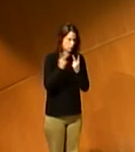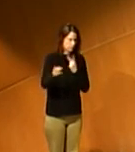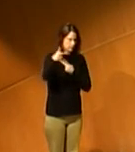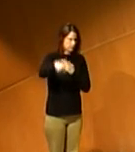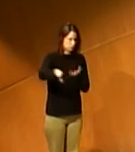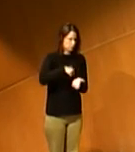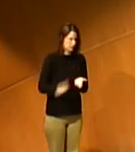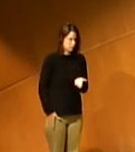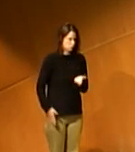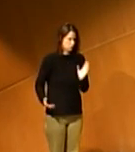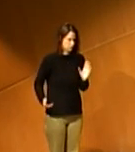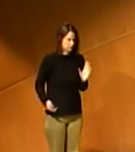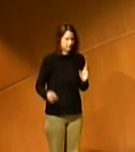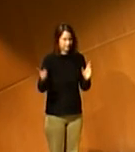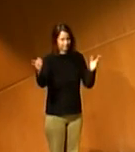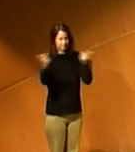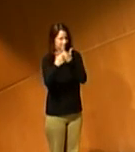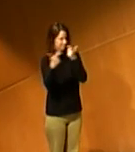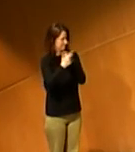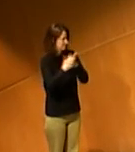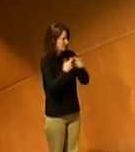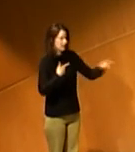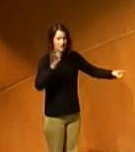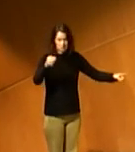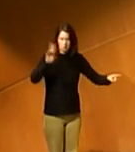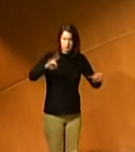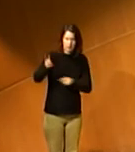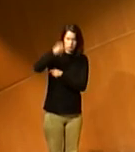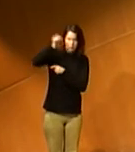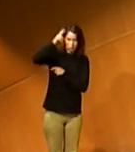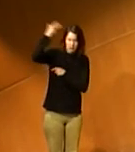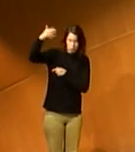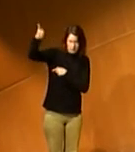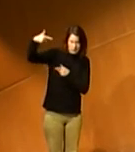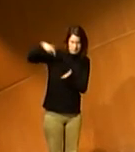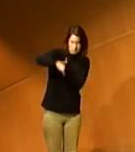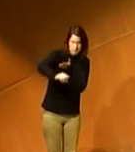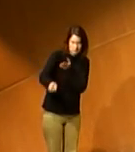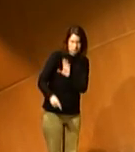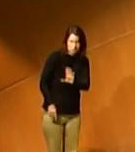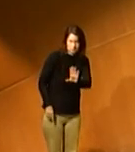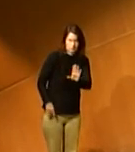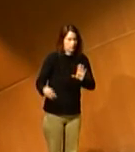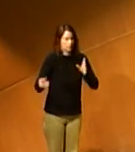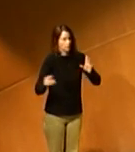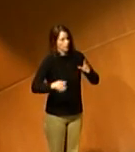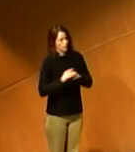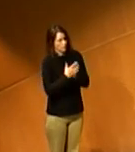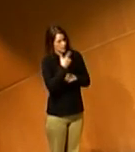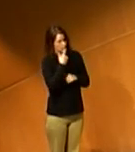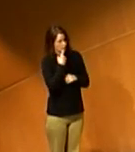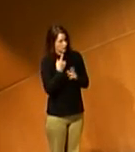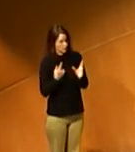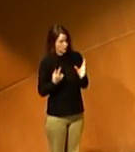formation ou qu'ils passent par... Eh oui, ah non, ce n'est pas l'éducation nationale qui finance. Donc,